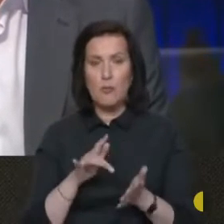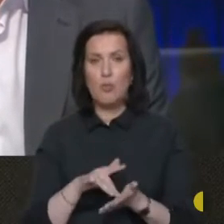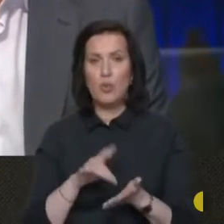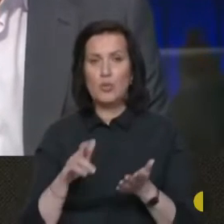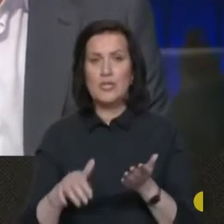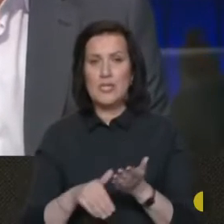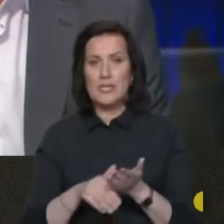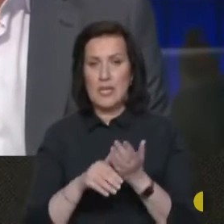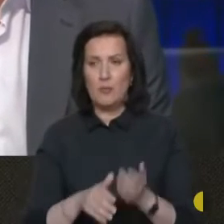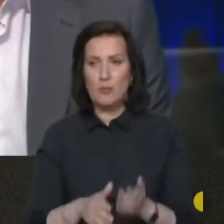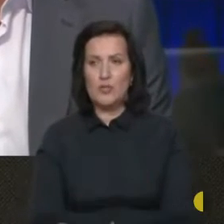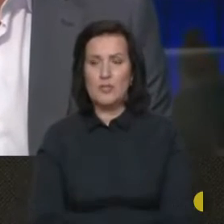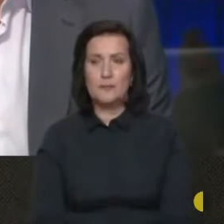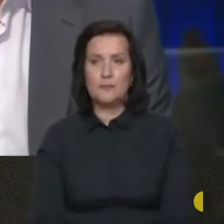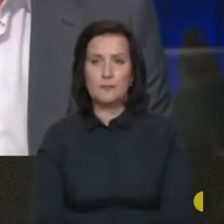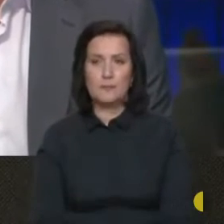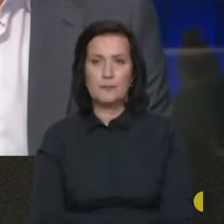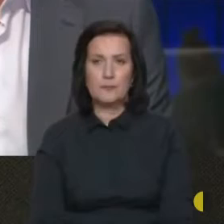пункти незламності?